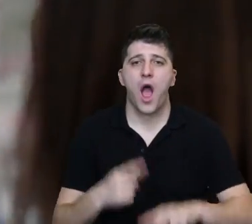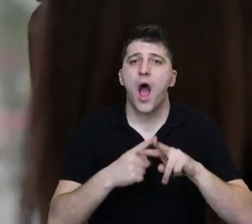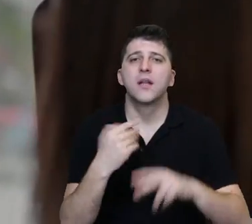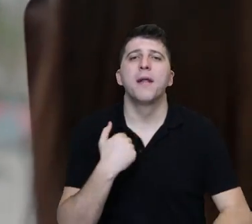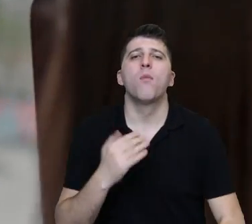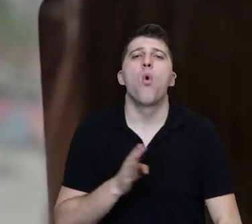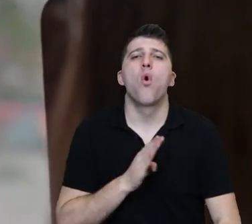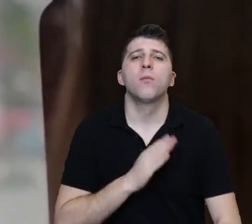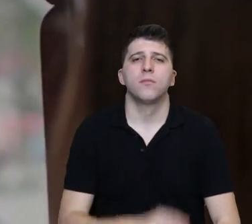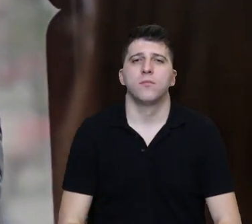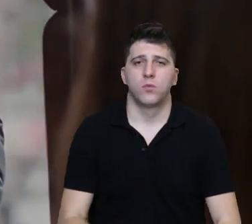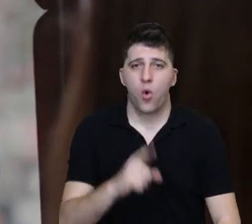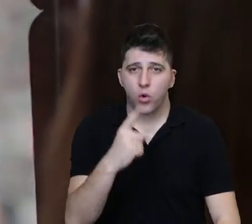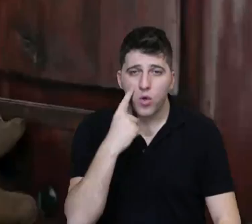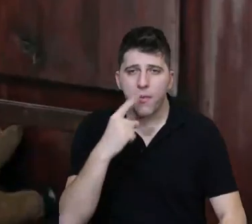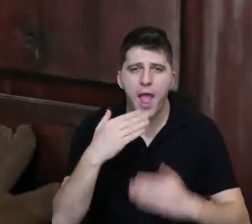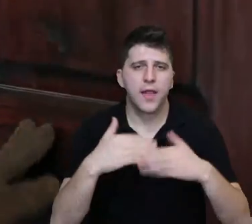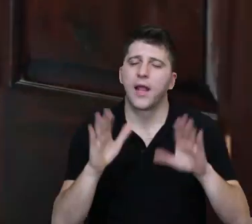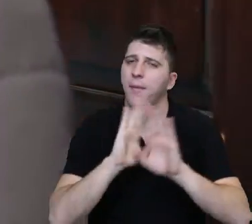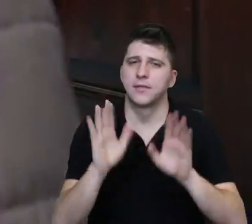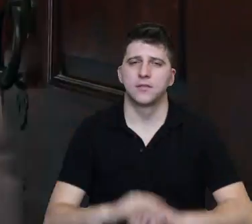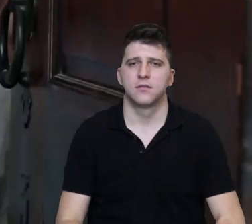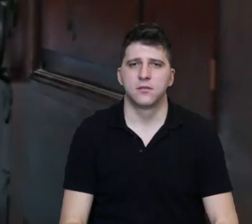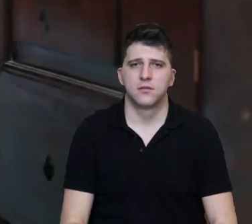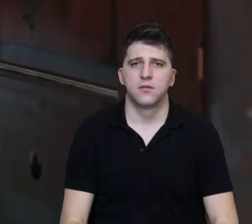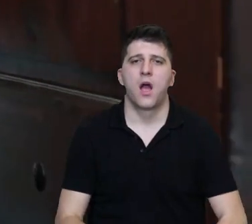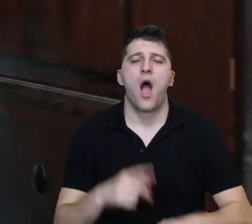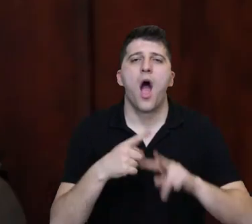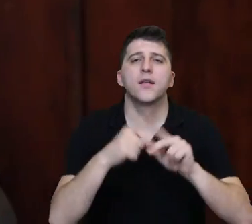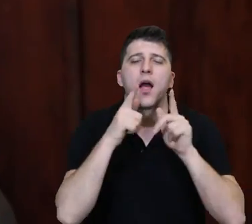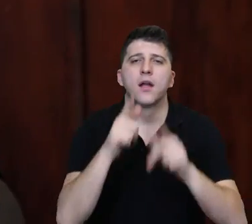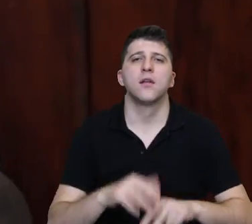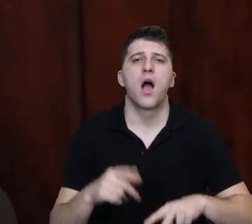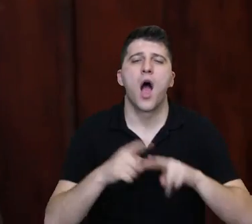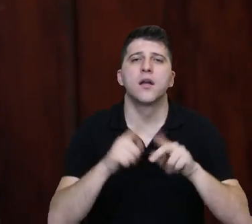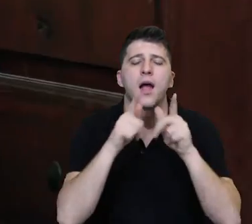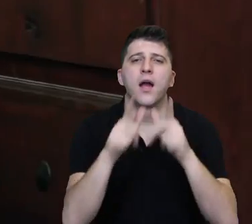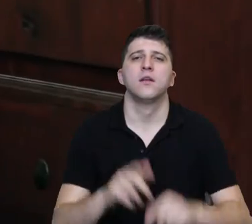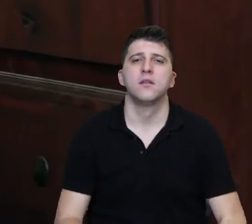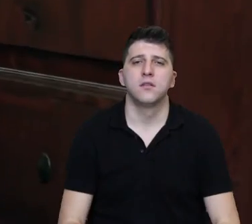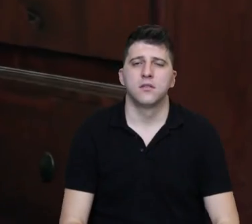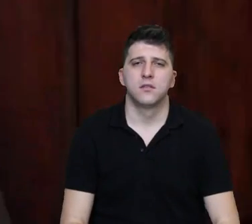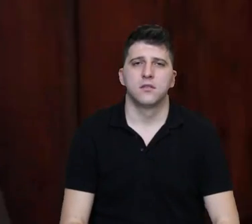oğlum. Onu görmemi engelleyemezsiniz. Arda! Arda!